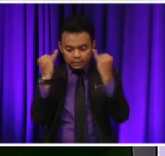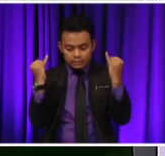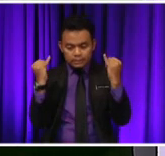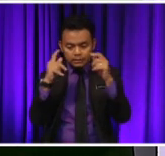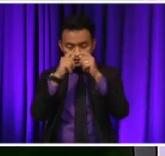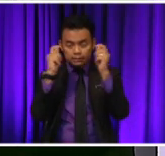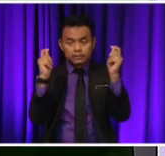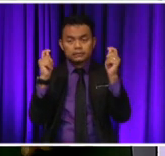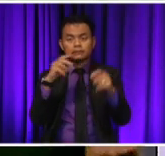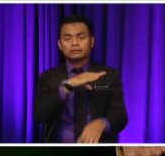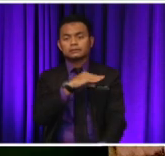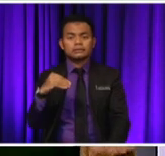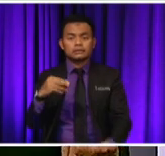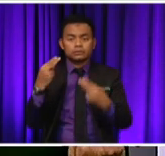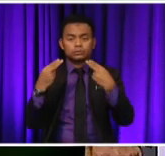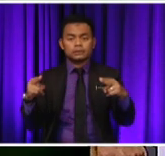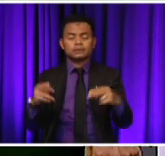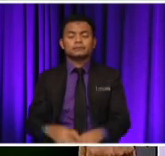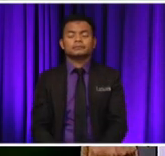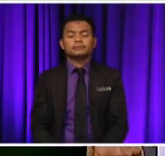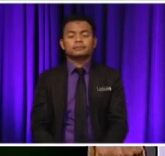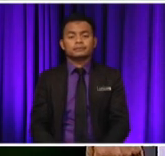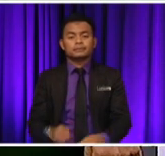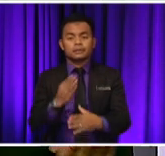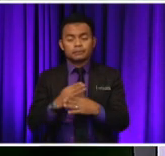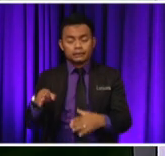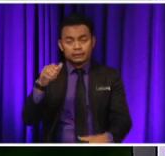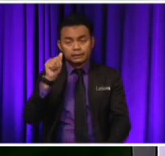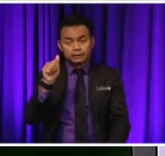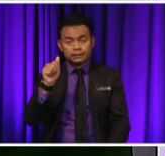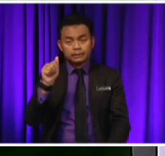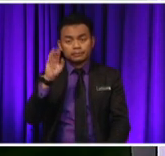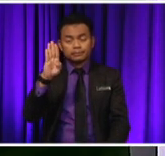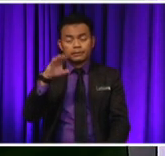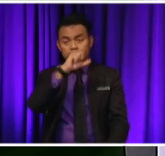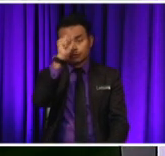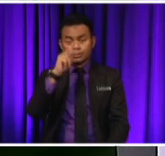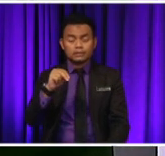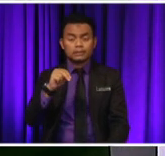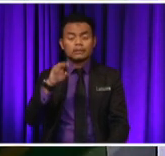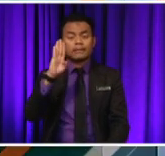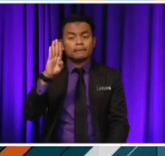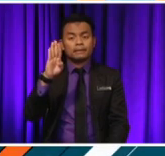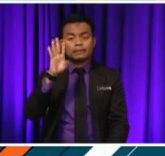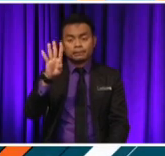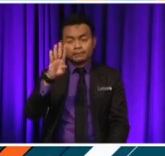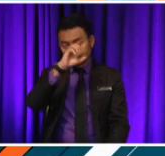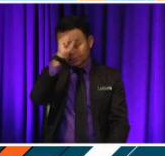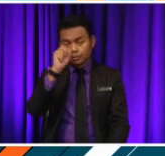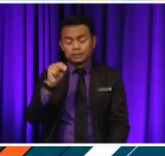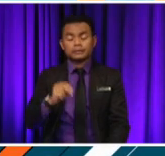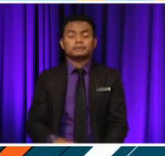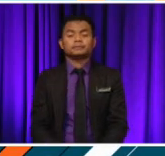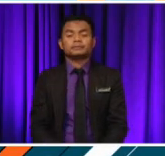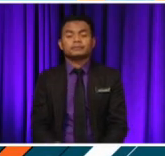kibatlah Oke bila Enggak soalnya bagian e empat soalan bagian B 4 soal dan juga pilih tiga saja pembagian